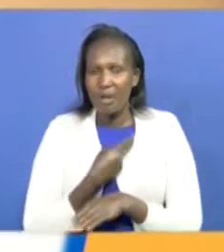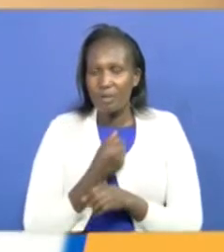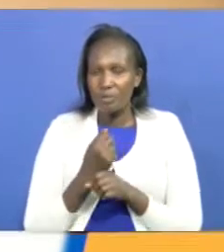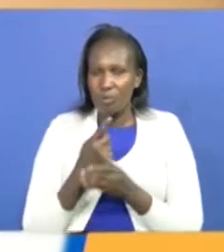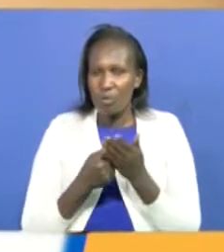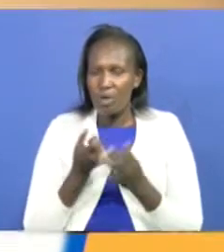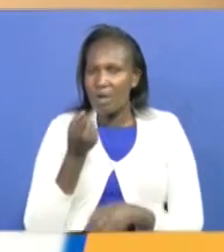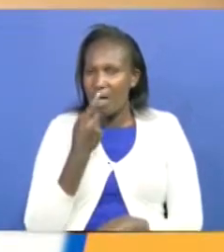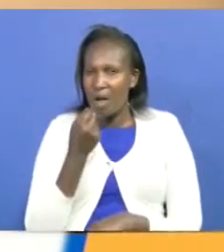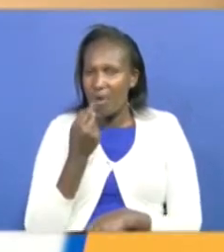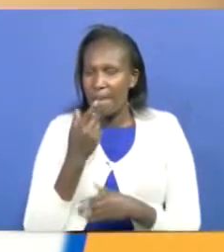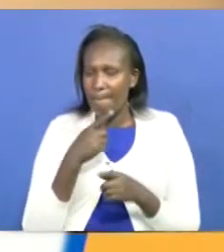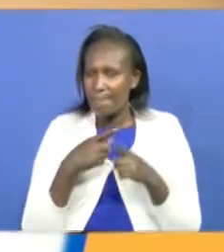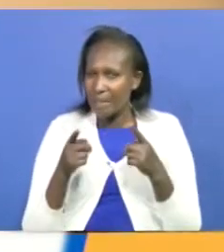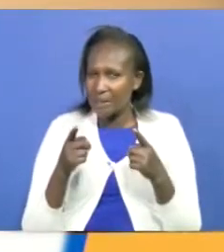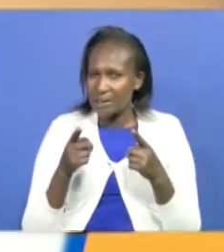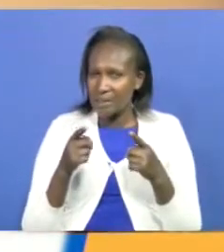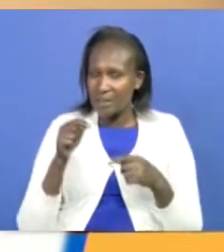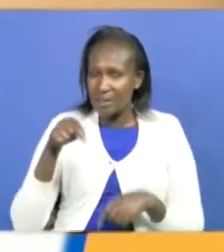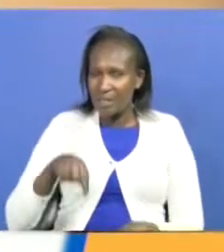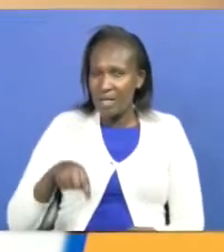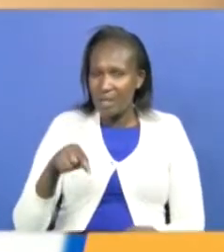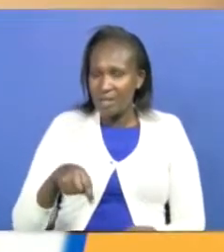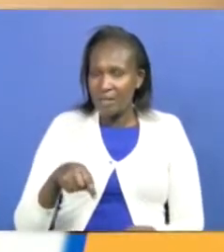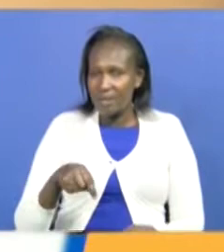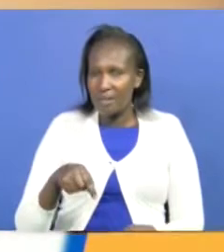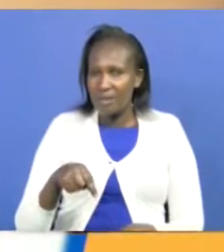The medication is okay, but the leg is just